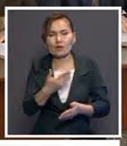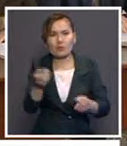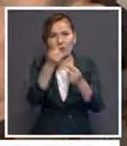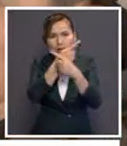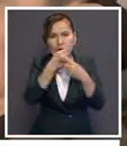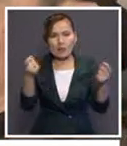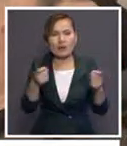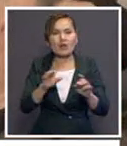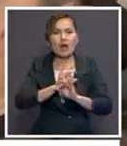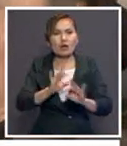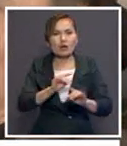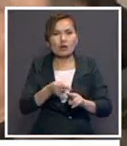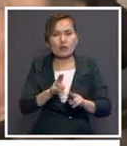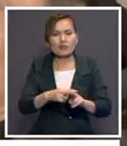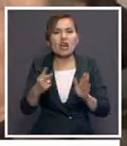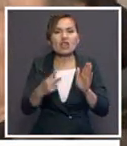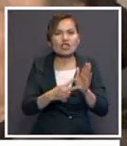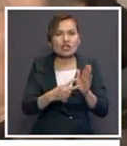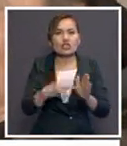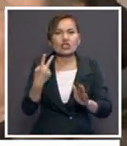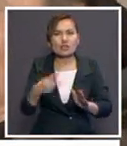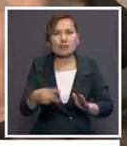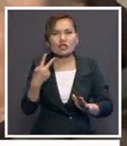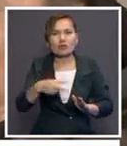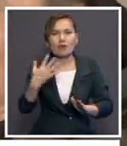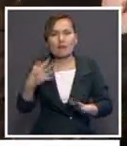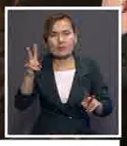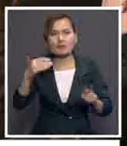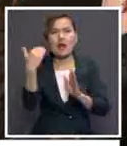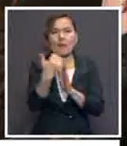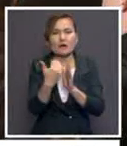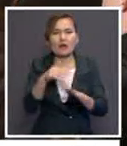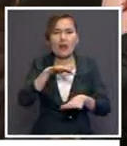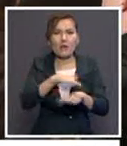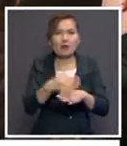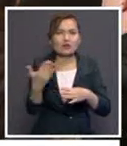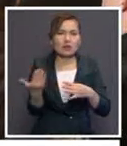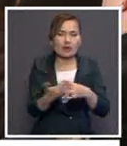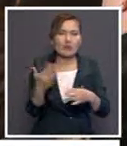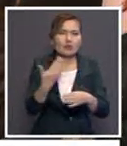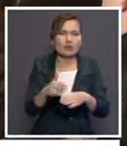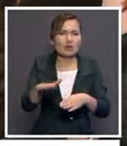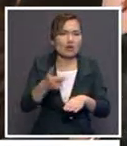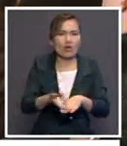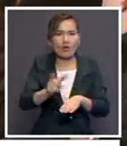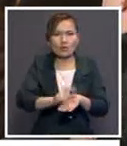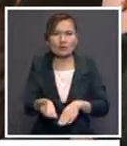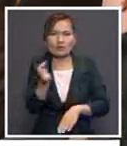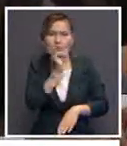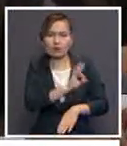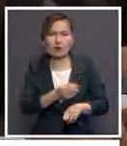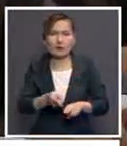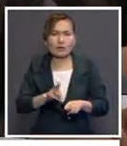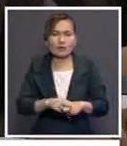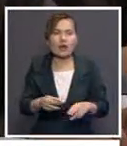отын мәселесінен бөлек 7-20-25 бағдарламасы және жеңіл несие мәселелері қызықтыратыны белгілі болды. Жиналғандар